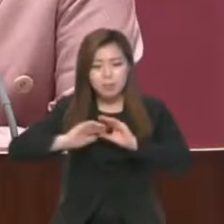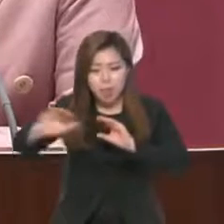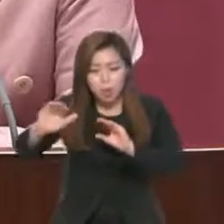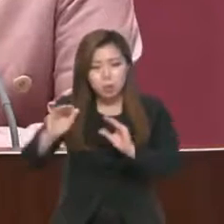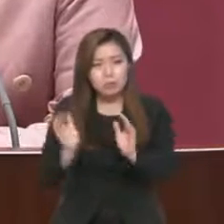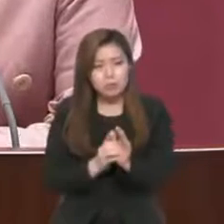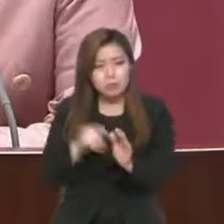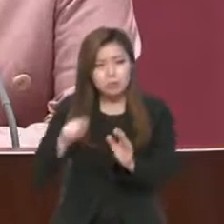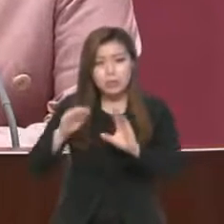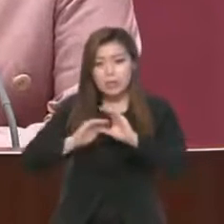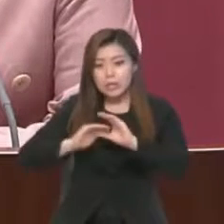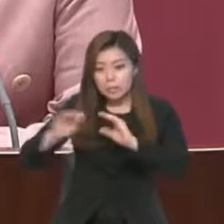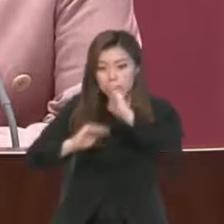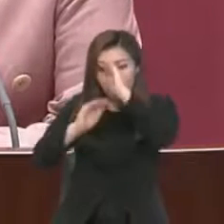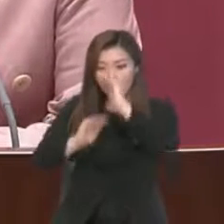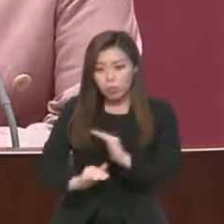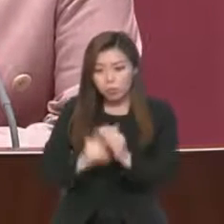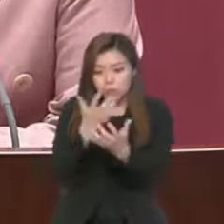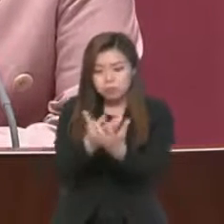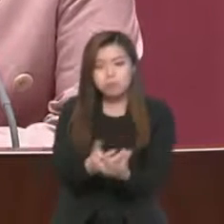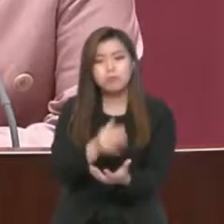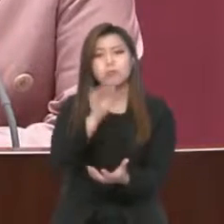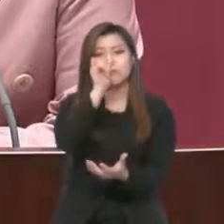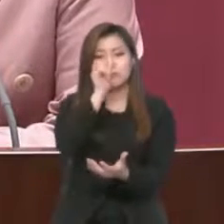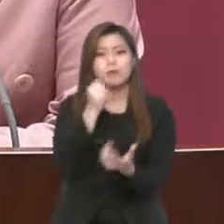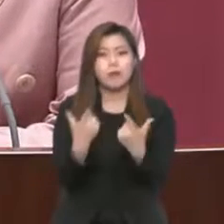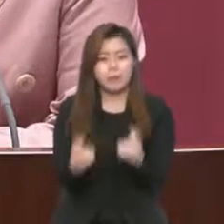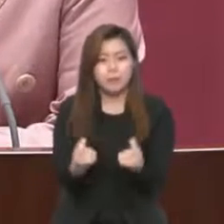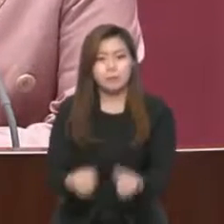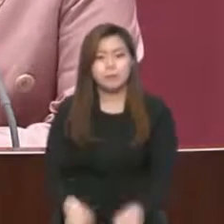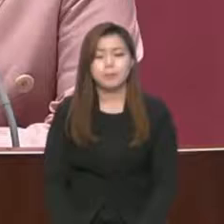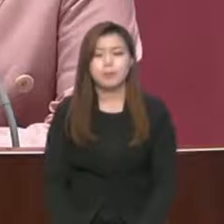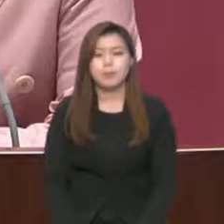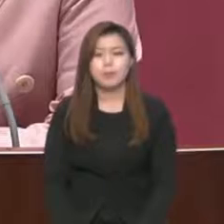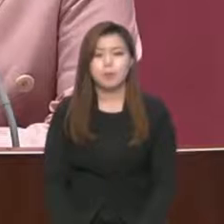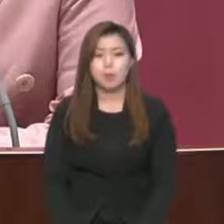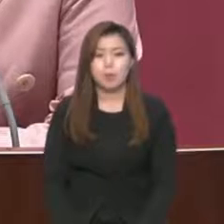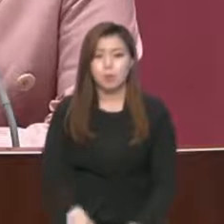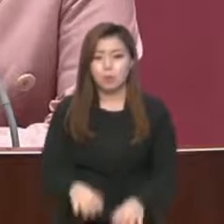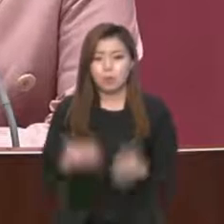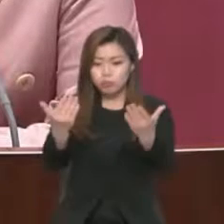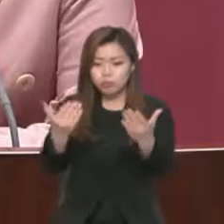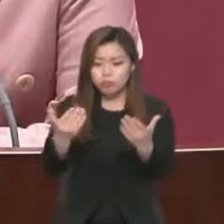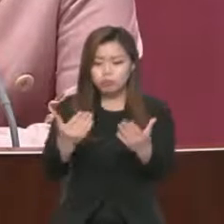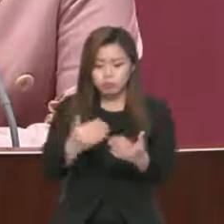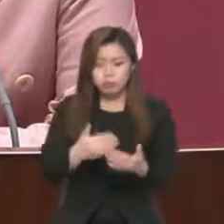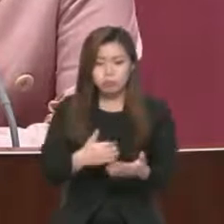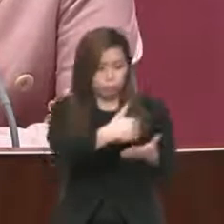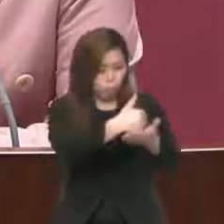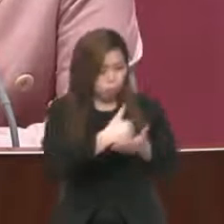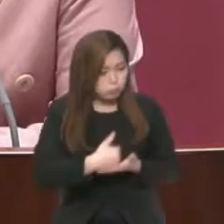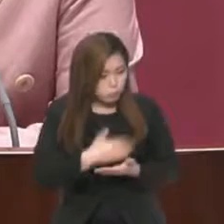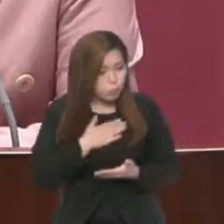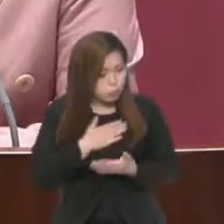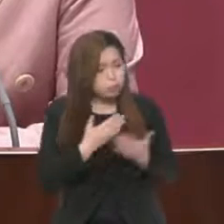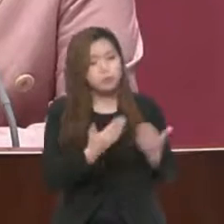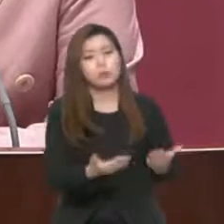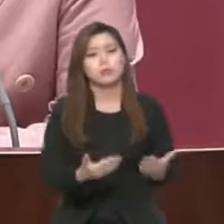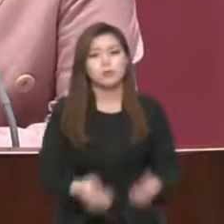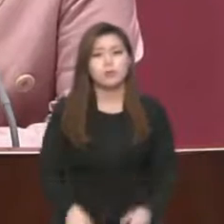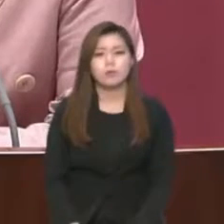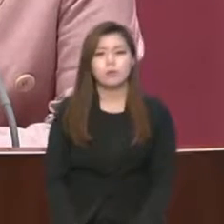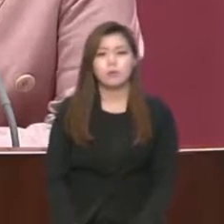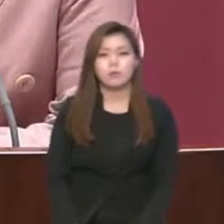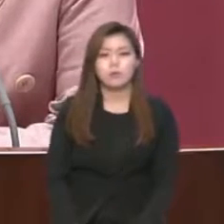그 이메일은 이메일 속에 서류가 있습니다. 네. 의원님께서도 요구하시면 보실 수 있도록 제가 해보겠습니다. 질문에 대해서